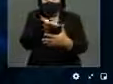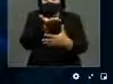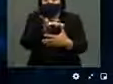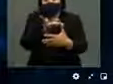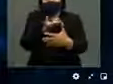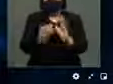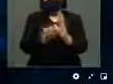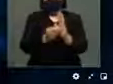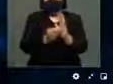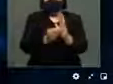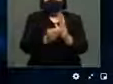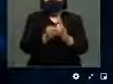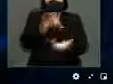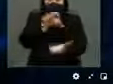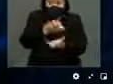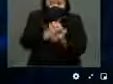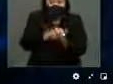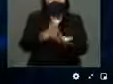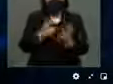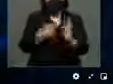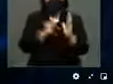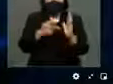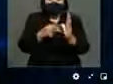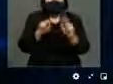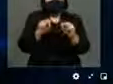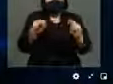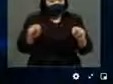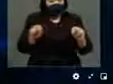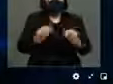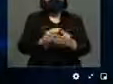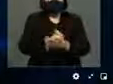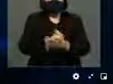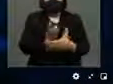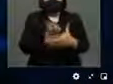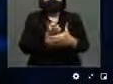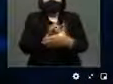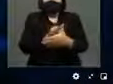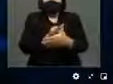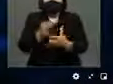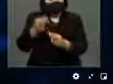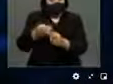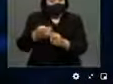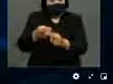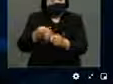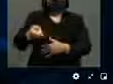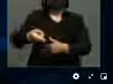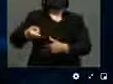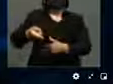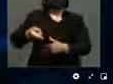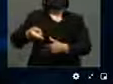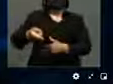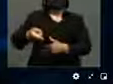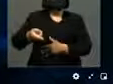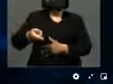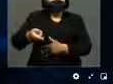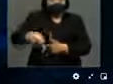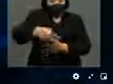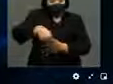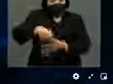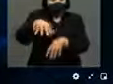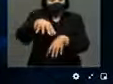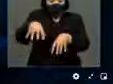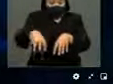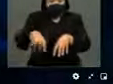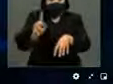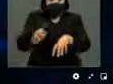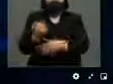พมหานครสมุทรปราการปทุมธานีนนทบุรีก็เป็นตามที่เราประกาศกันไปว่าเป็นเขตควบ